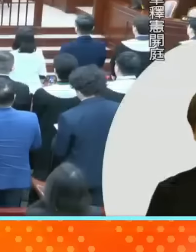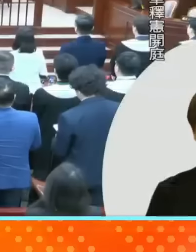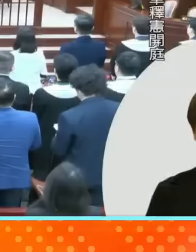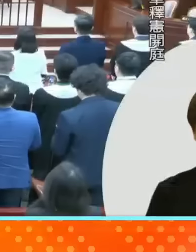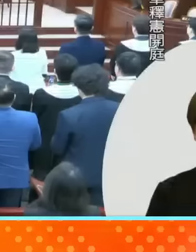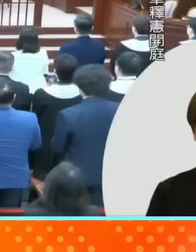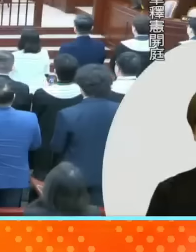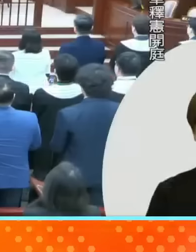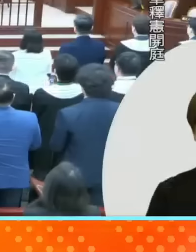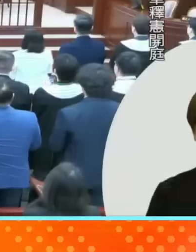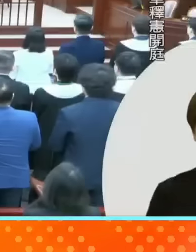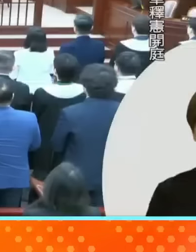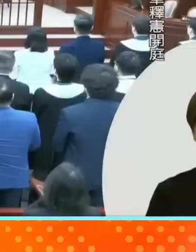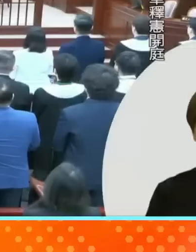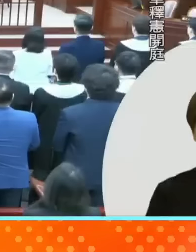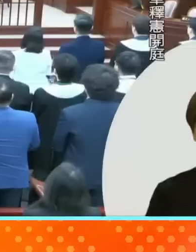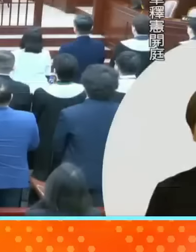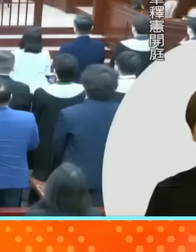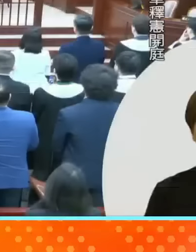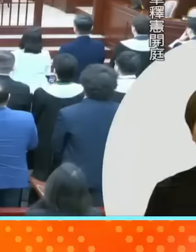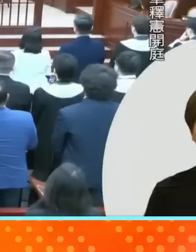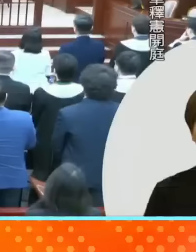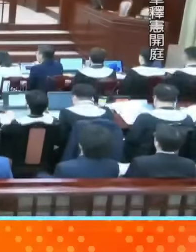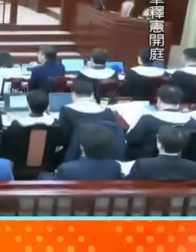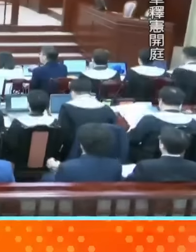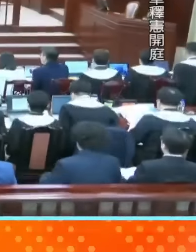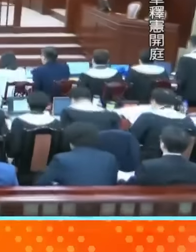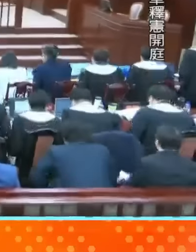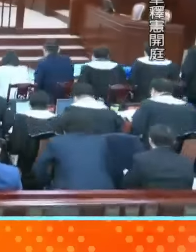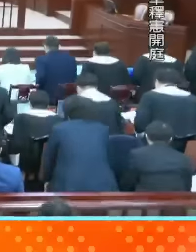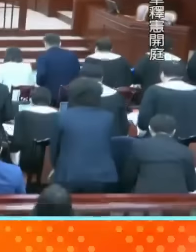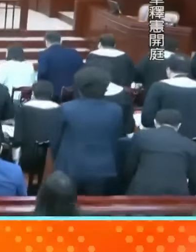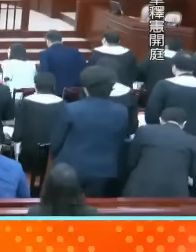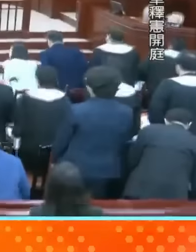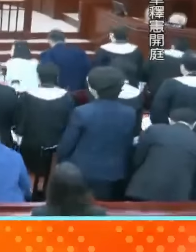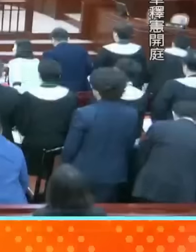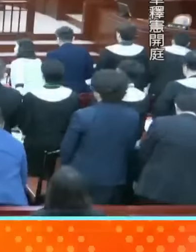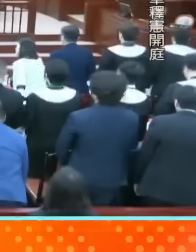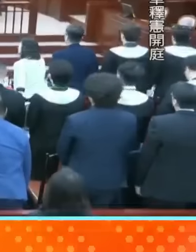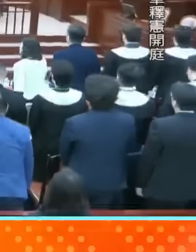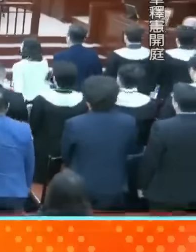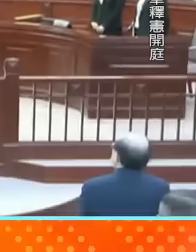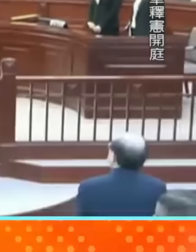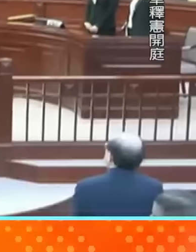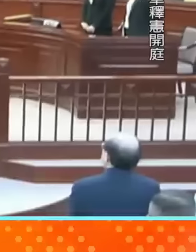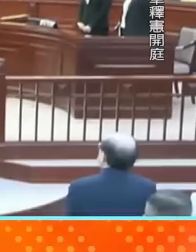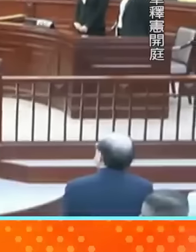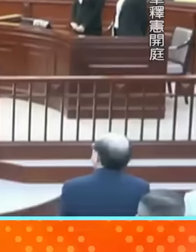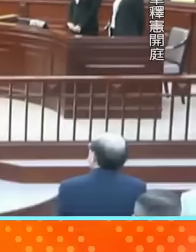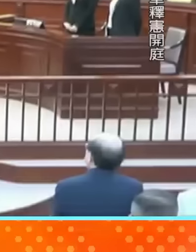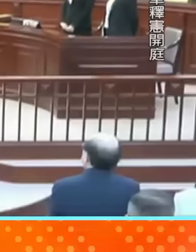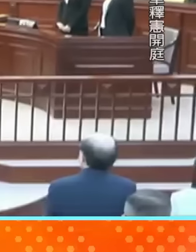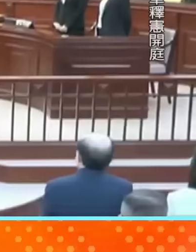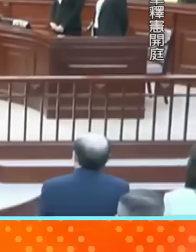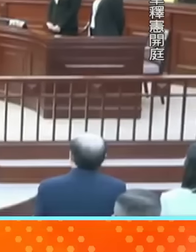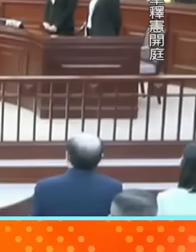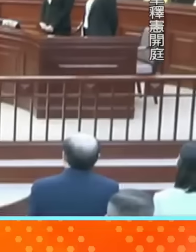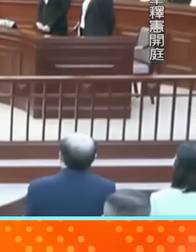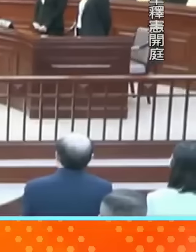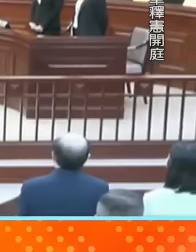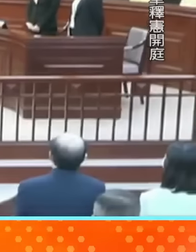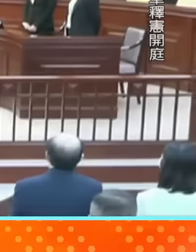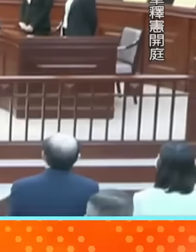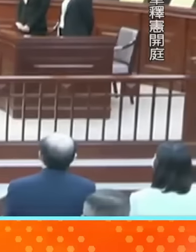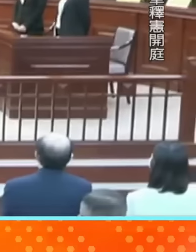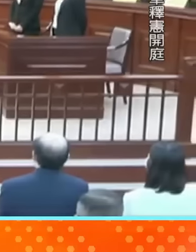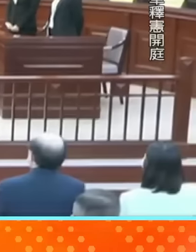到底之后，如果真的表决输，你到时候再释宪解决啊，就周而复始，就是这样。那请问一下，那蓝白有这个决